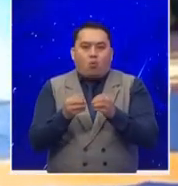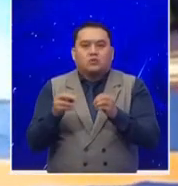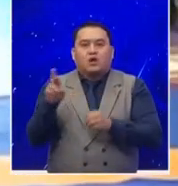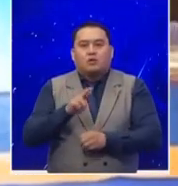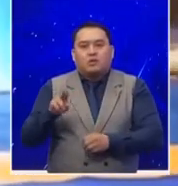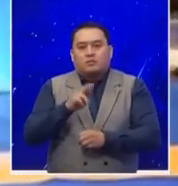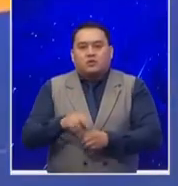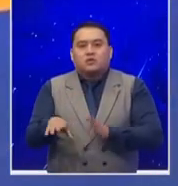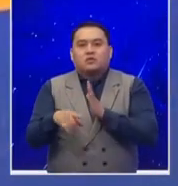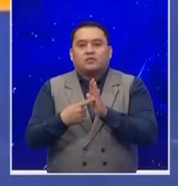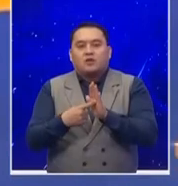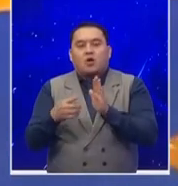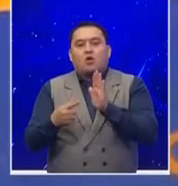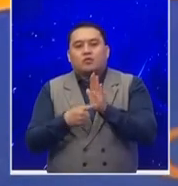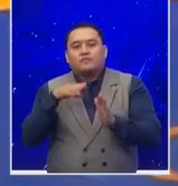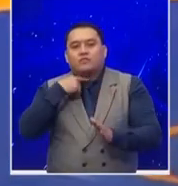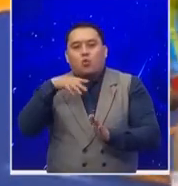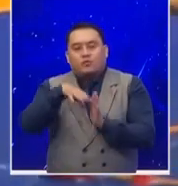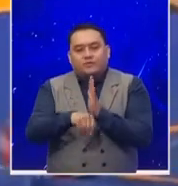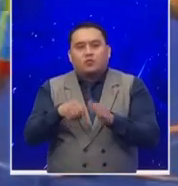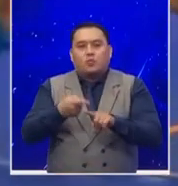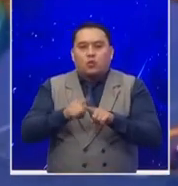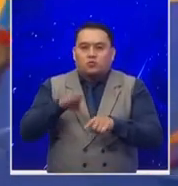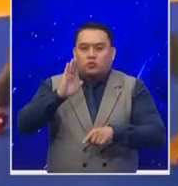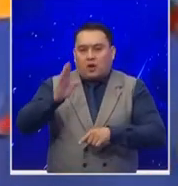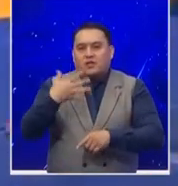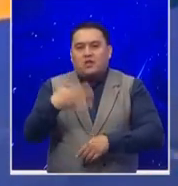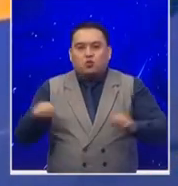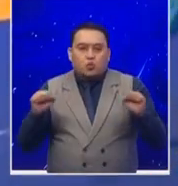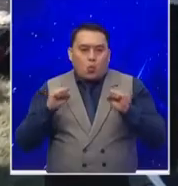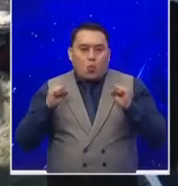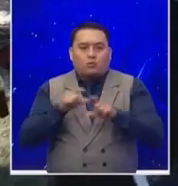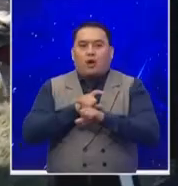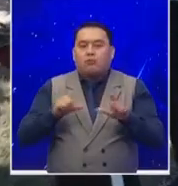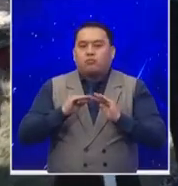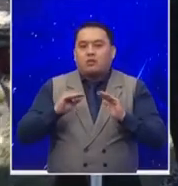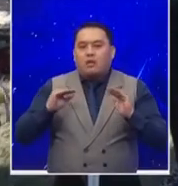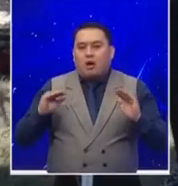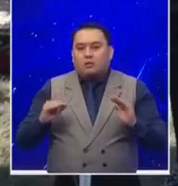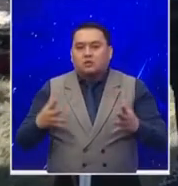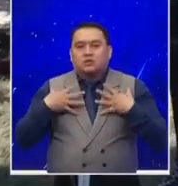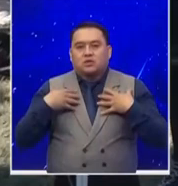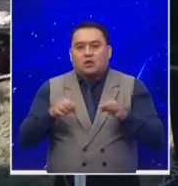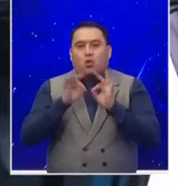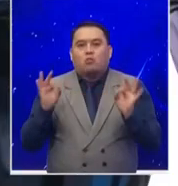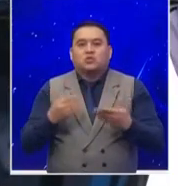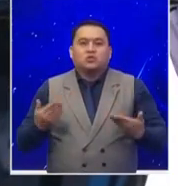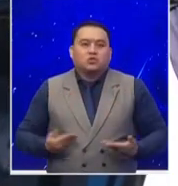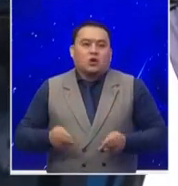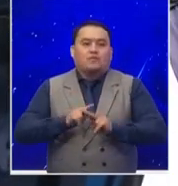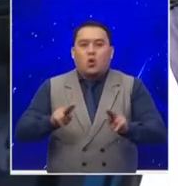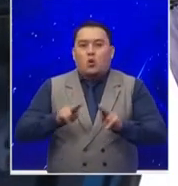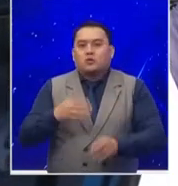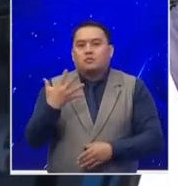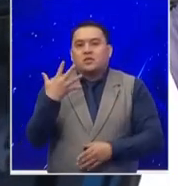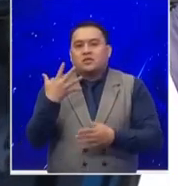қаңтар күні дауыс бермек. Оған қоса өңірдегі 50-ге жуық спорт мекемесіндегі балаларды салауатты өмір салтына баулып жүрген